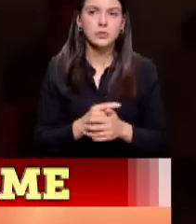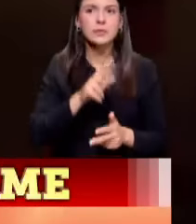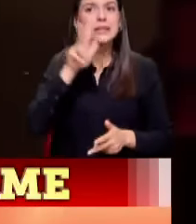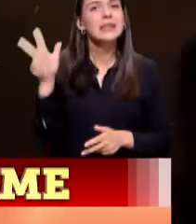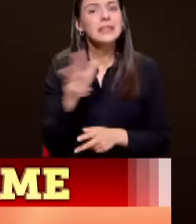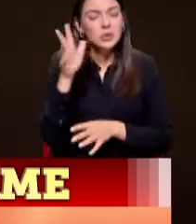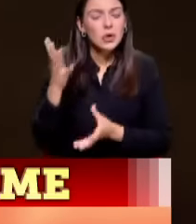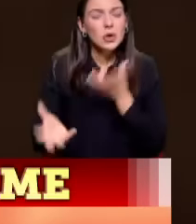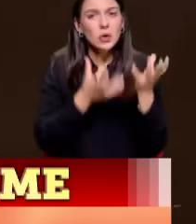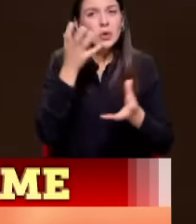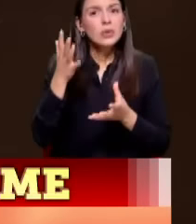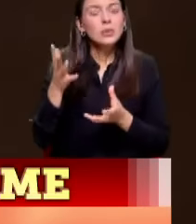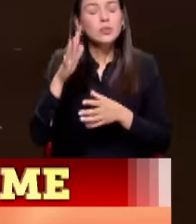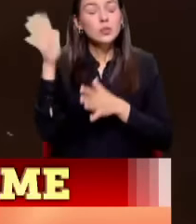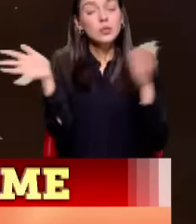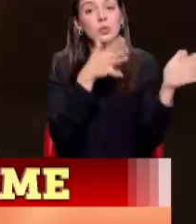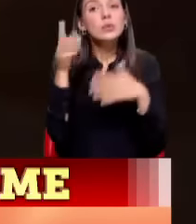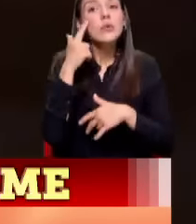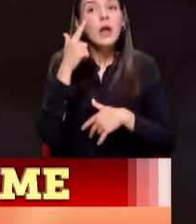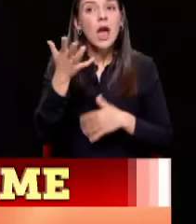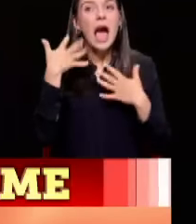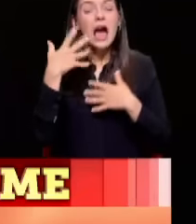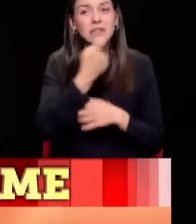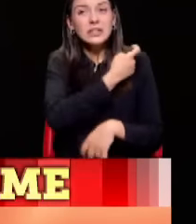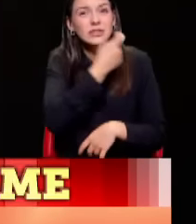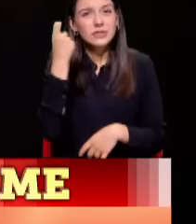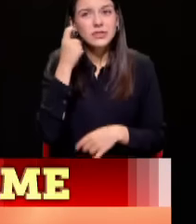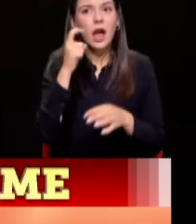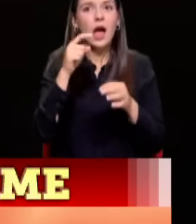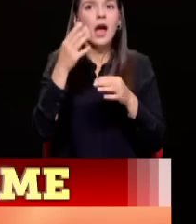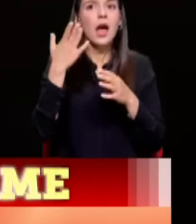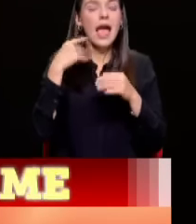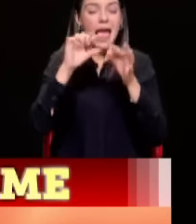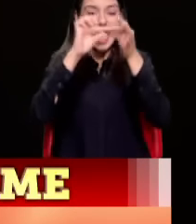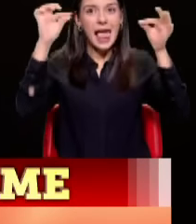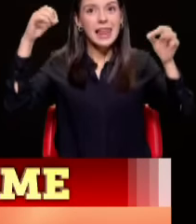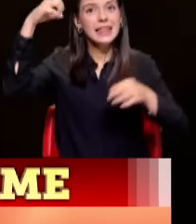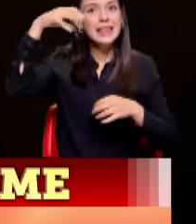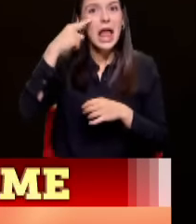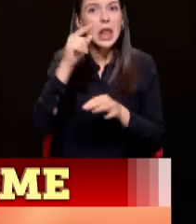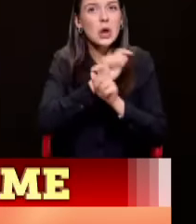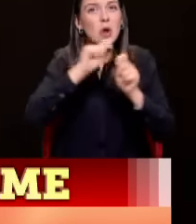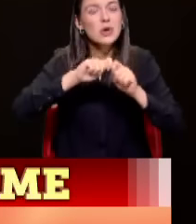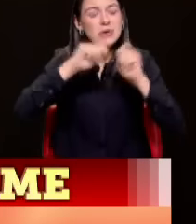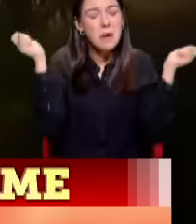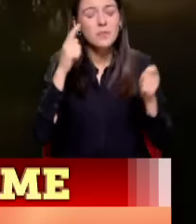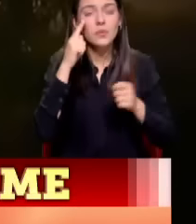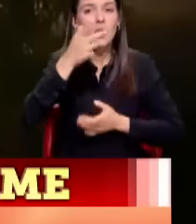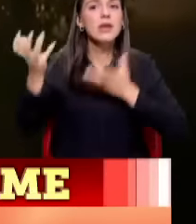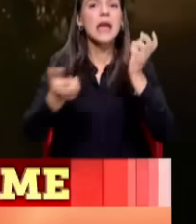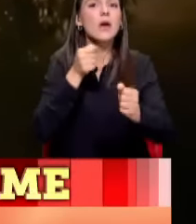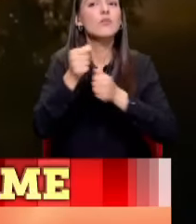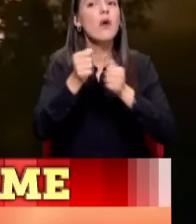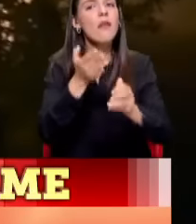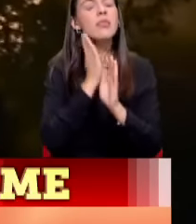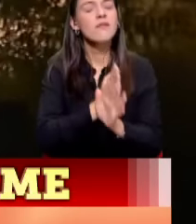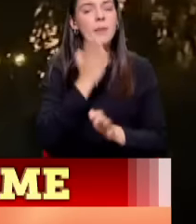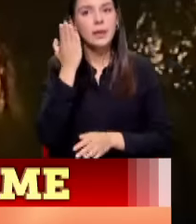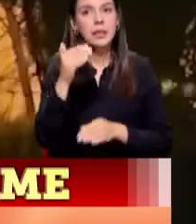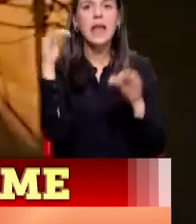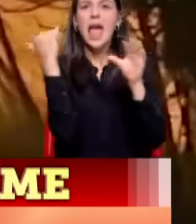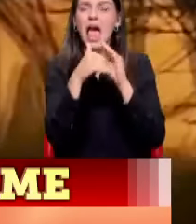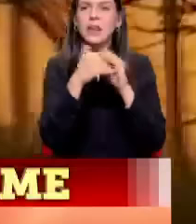yaydığı üçüncü yangın çıktı Urla'da. Hava sıcak, kurak, elektrik telinin kopmasından kaynaklı olduğu belirlenen yangına müdahale sürerken eleştiriler